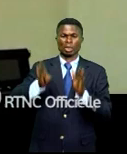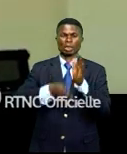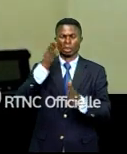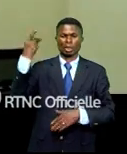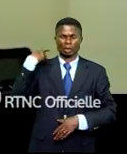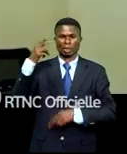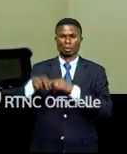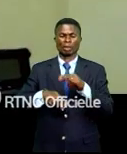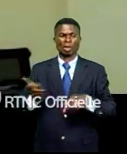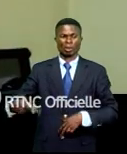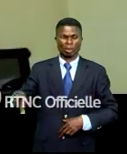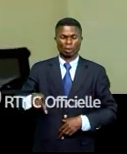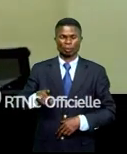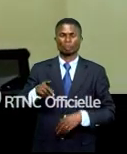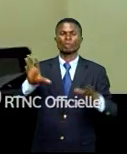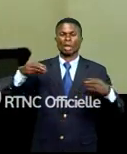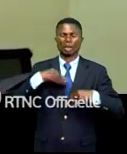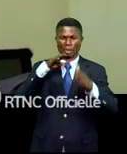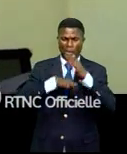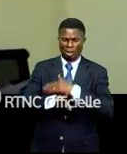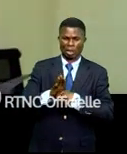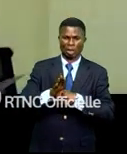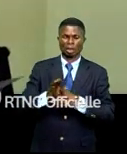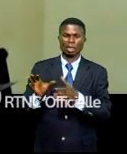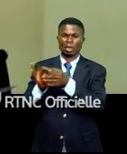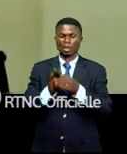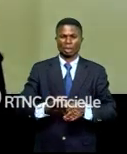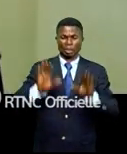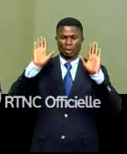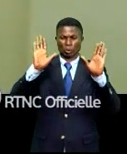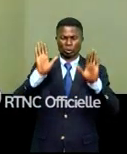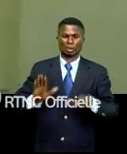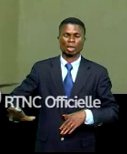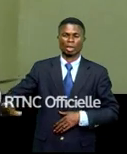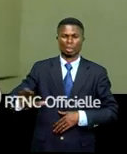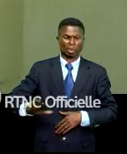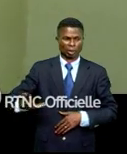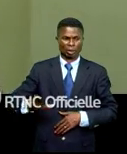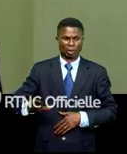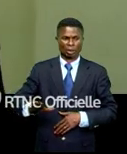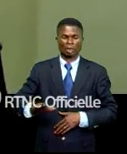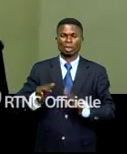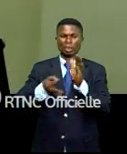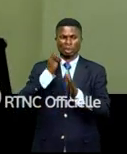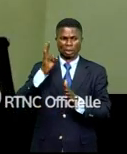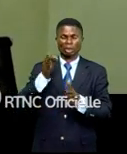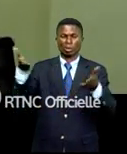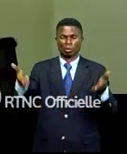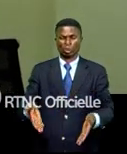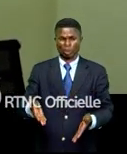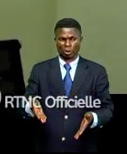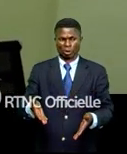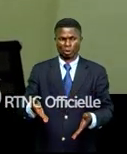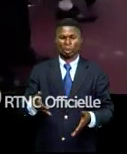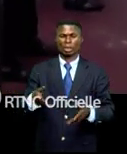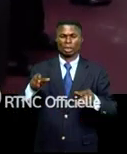honorables députés ont adhéré à l'Union sacrée de la nation et présentement 13 sont présents